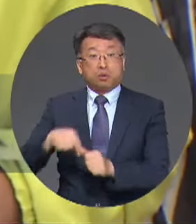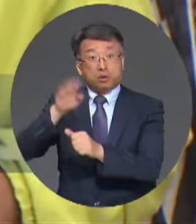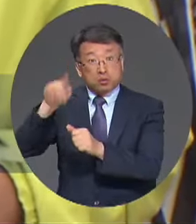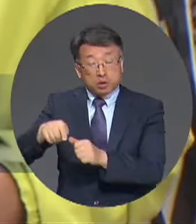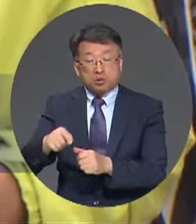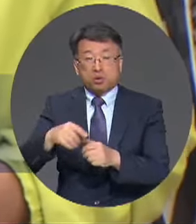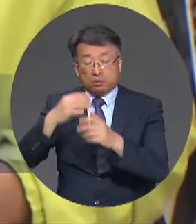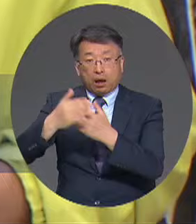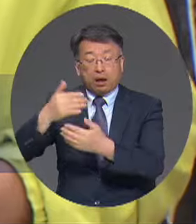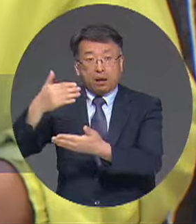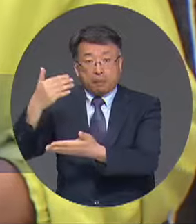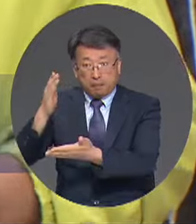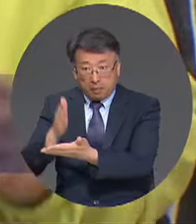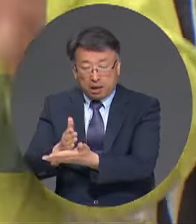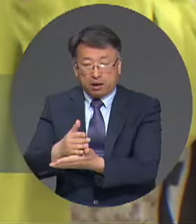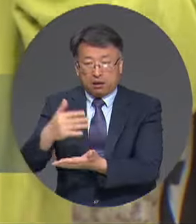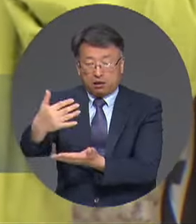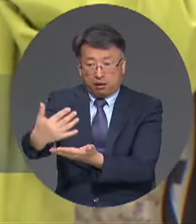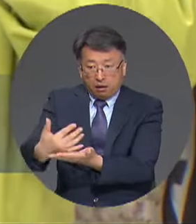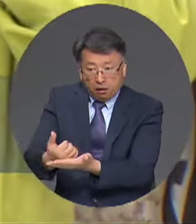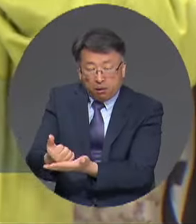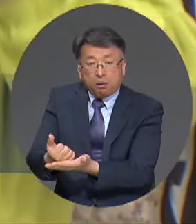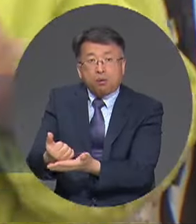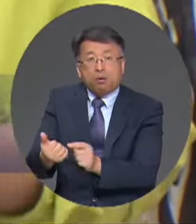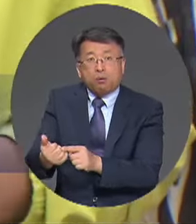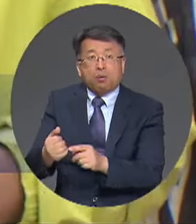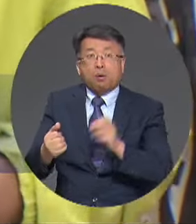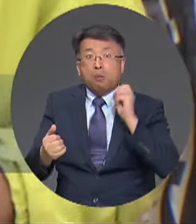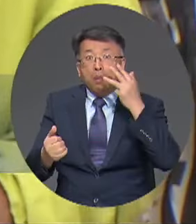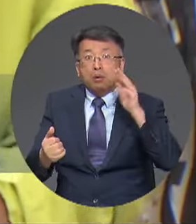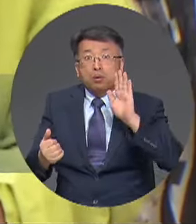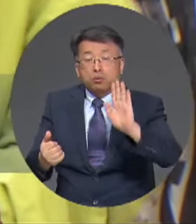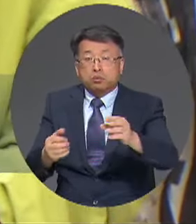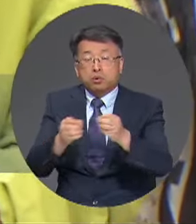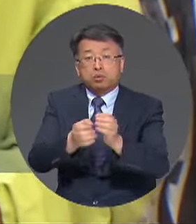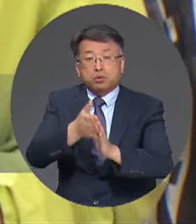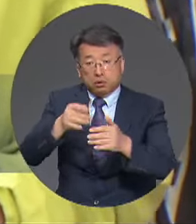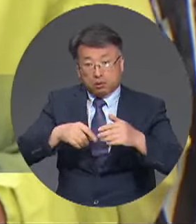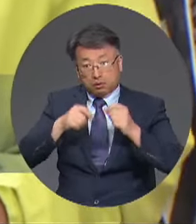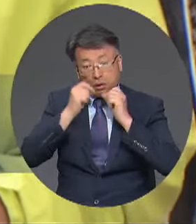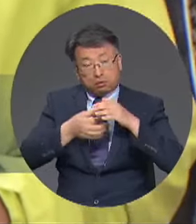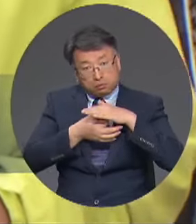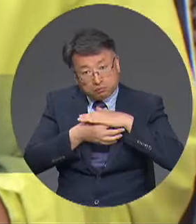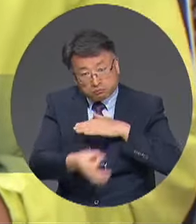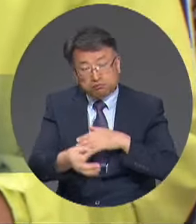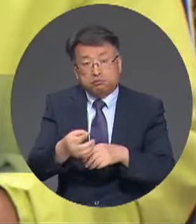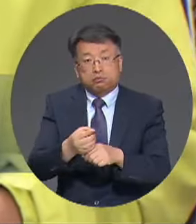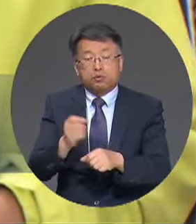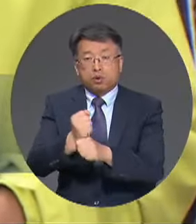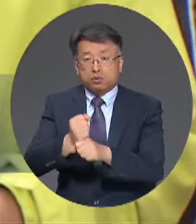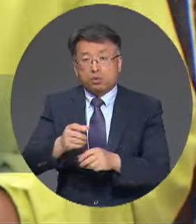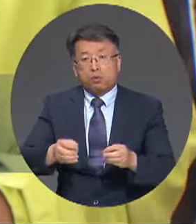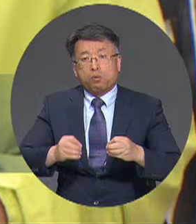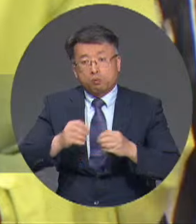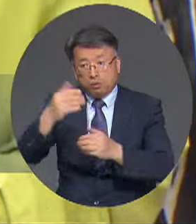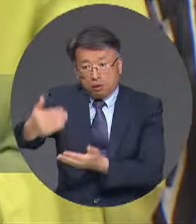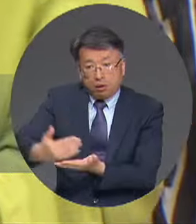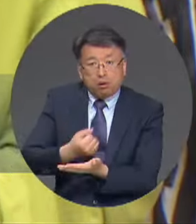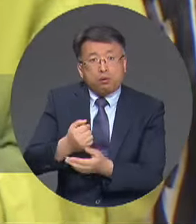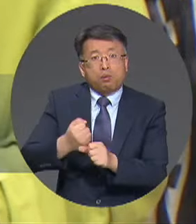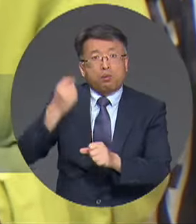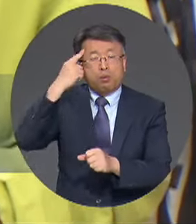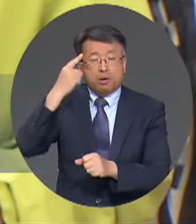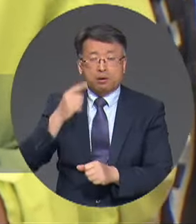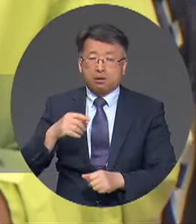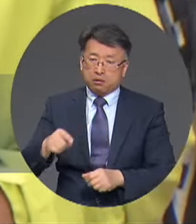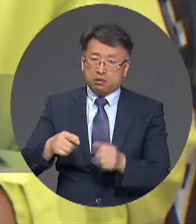계획에서도 제외한 준설 계획을 불과 8개월 뒤에 창원시 자치 예산으로 강행한 것은 타당성 없는